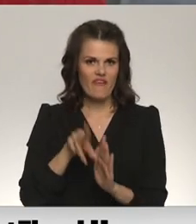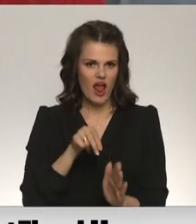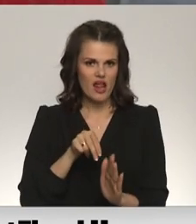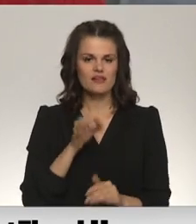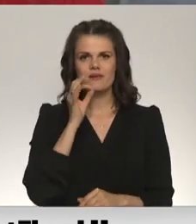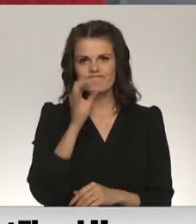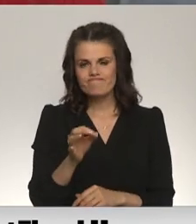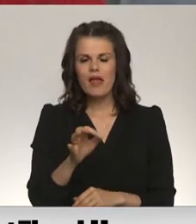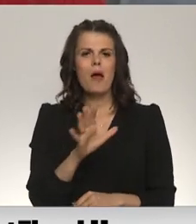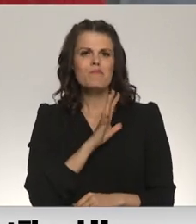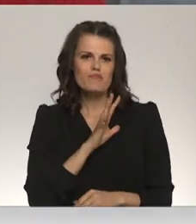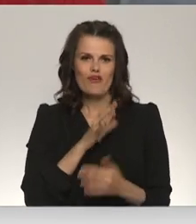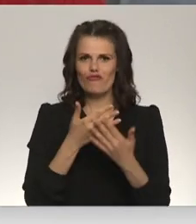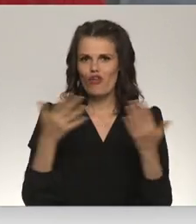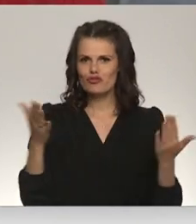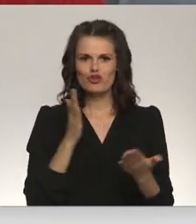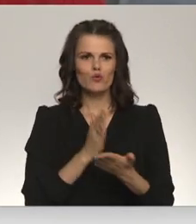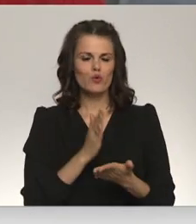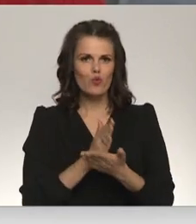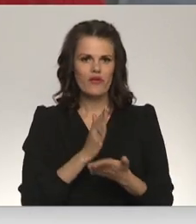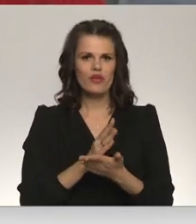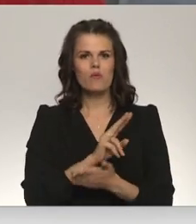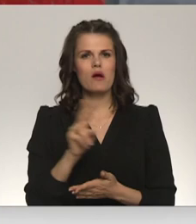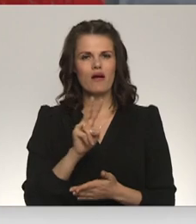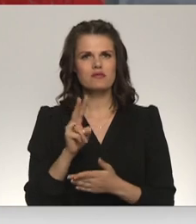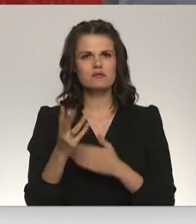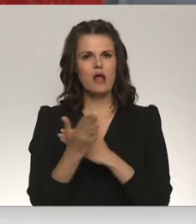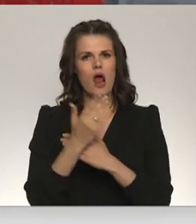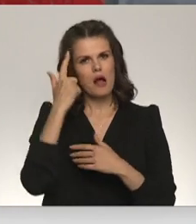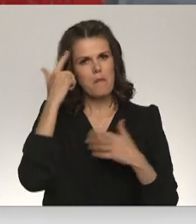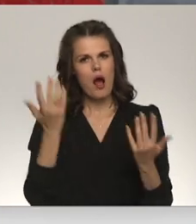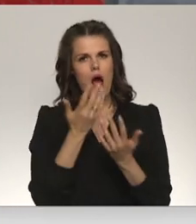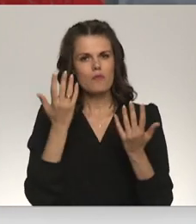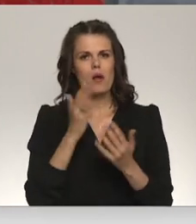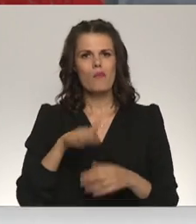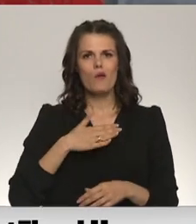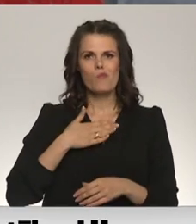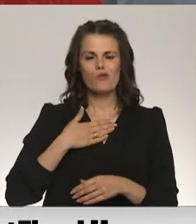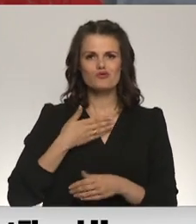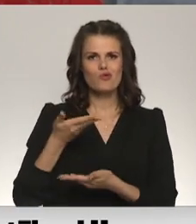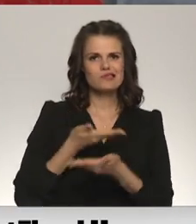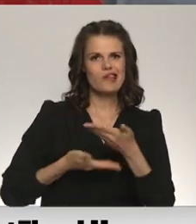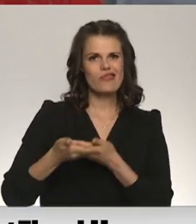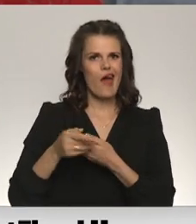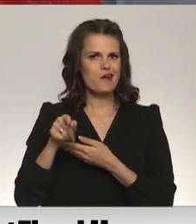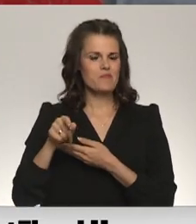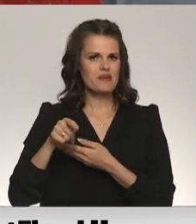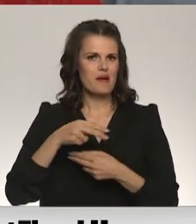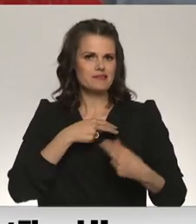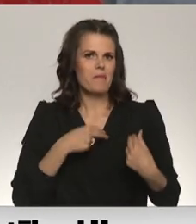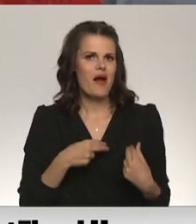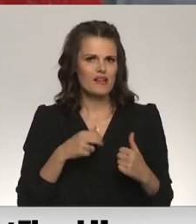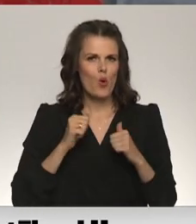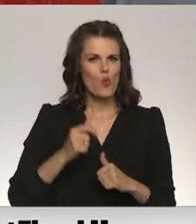bijuši dažādi notikumi, kas liek pārdomāt par mūsu partneru godprātību, kā piemēram tas,